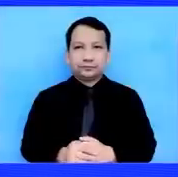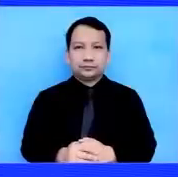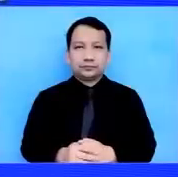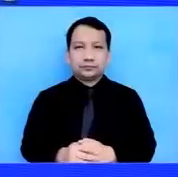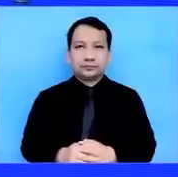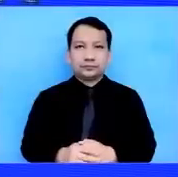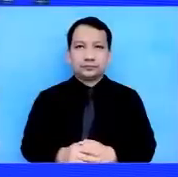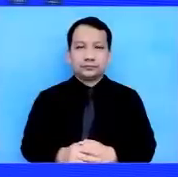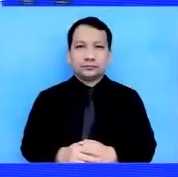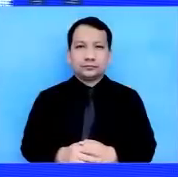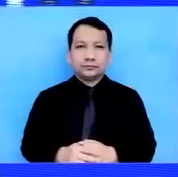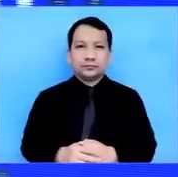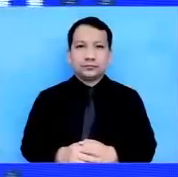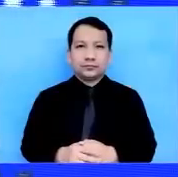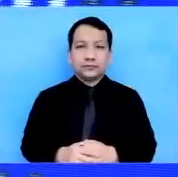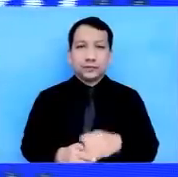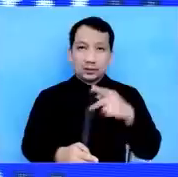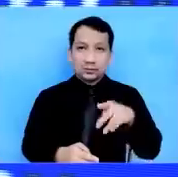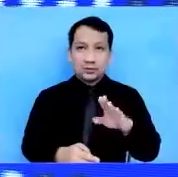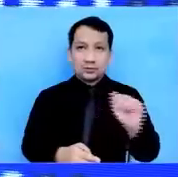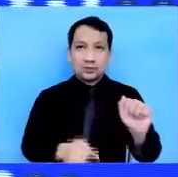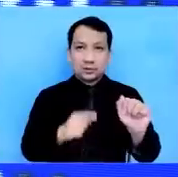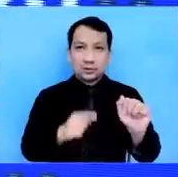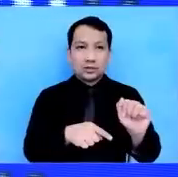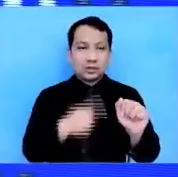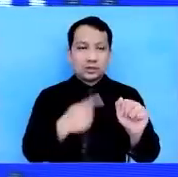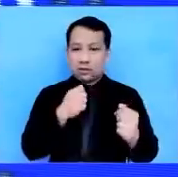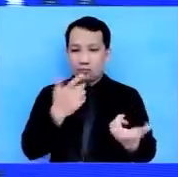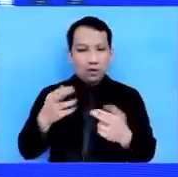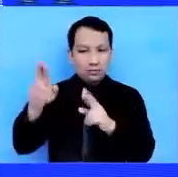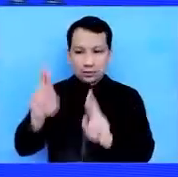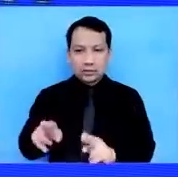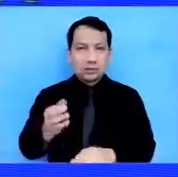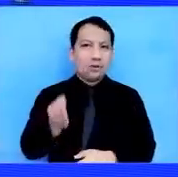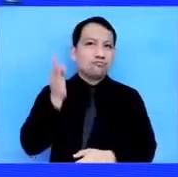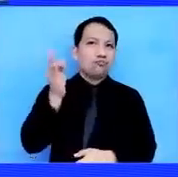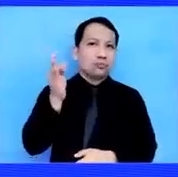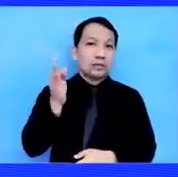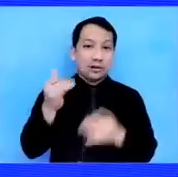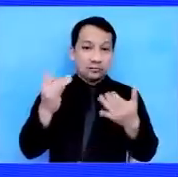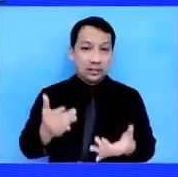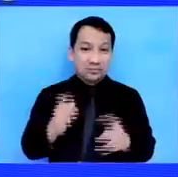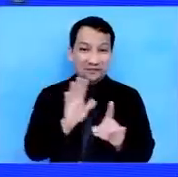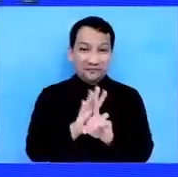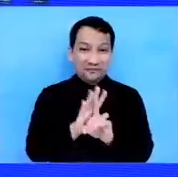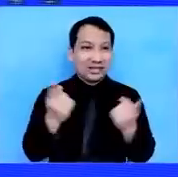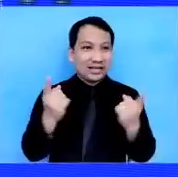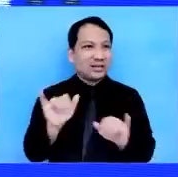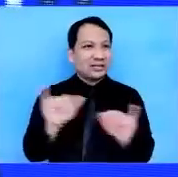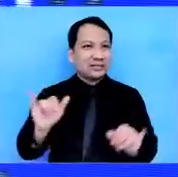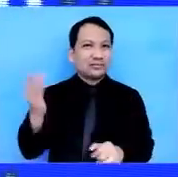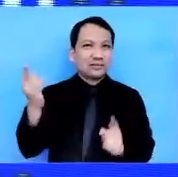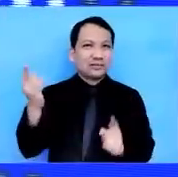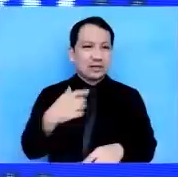Malalabas sila ng Game Arena ang mga PBA fans na mambabastos at magmumura sa mga player. Kasunod nga ng insidente ng isang fan